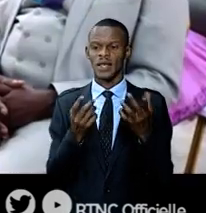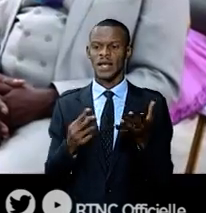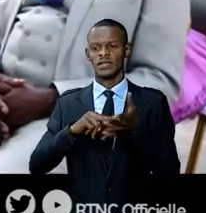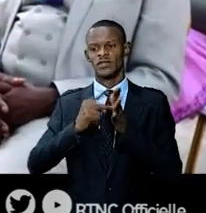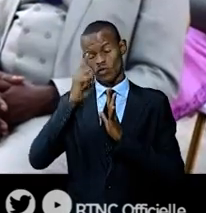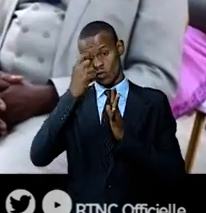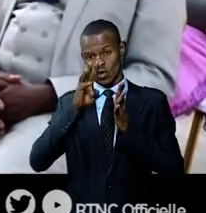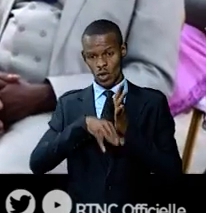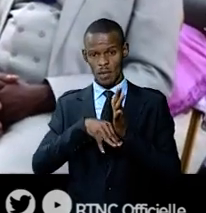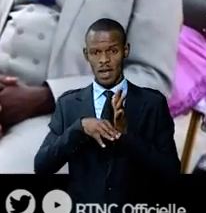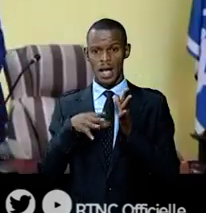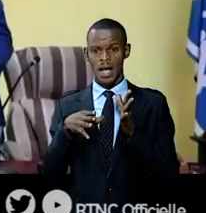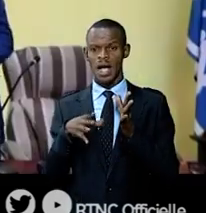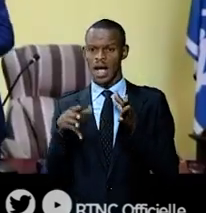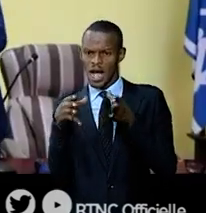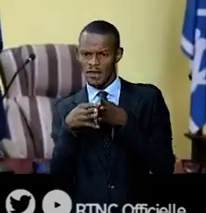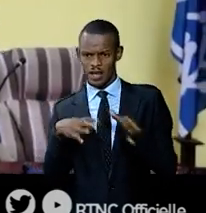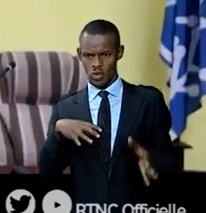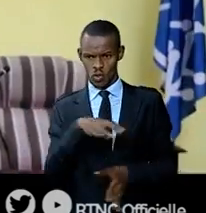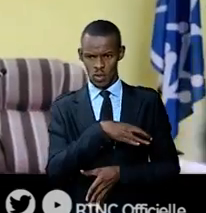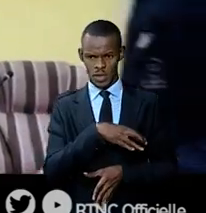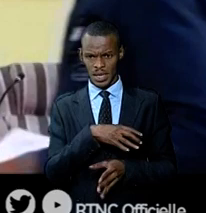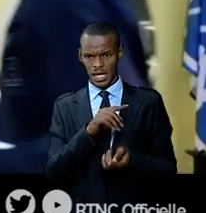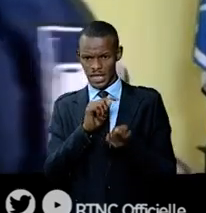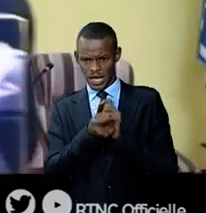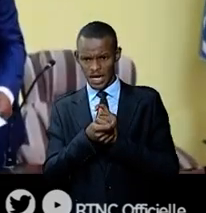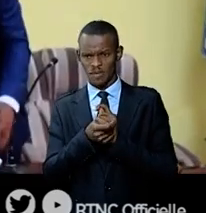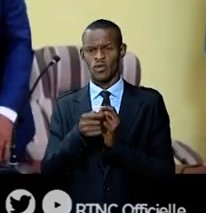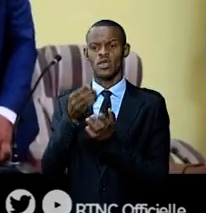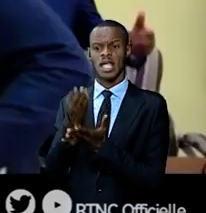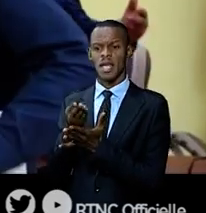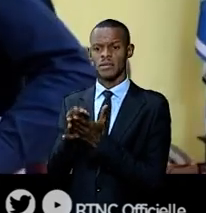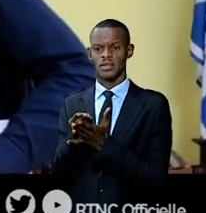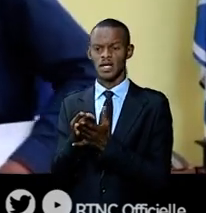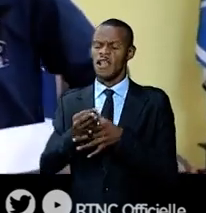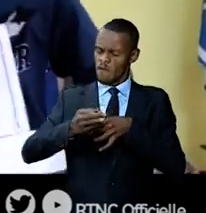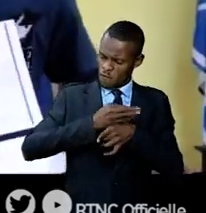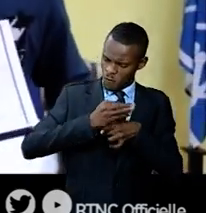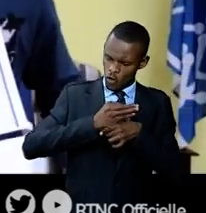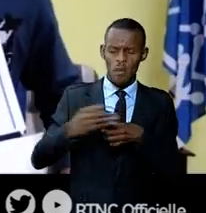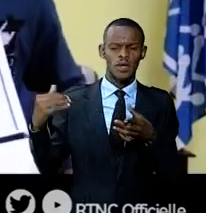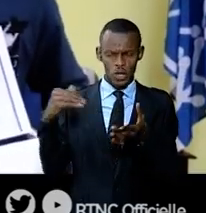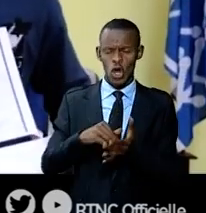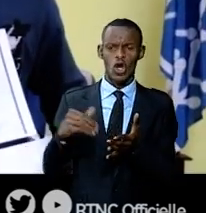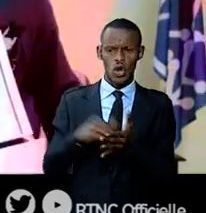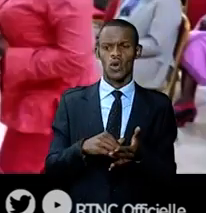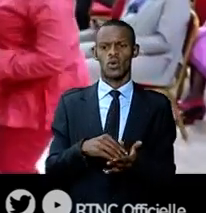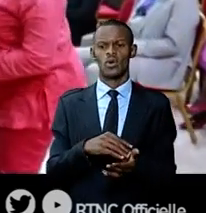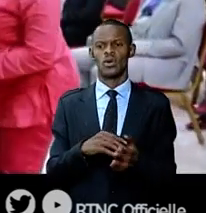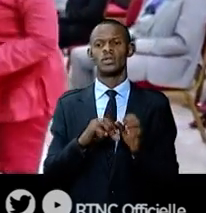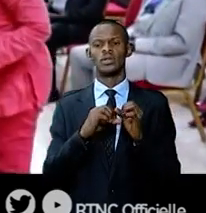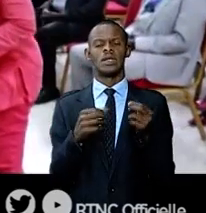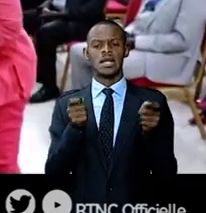la réforme des finances publiques, COREF, n'a cessé de capaciter les leaders de la société civile des secteurs pro-pauvres. Ils viennent